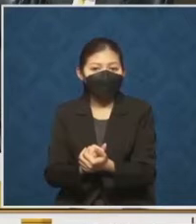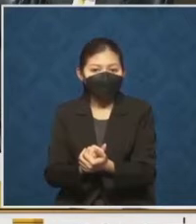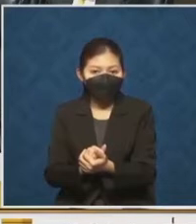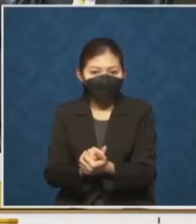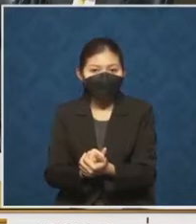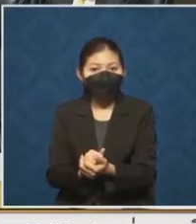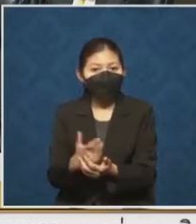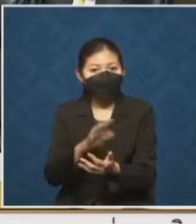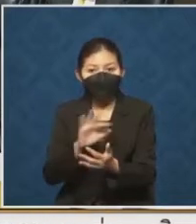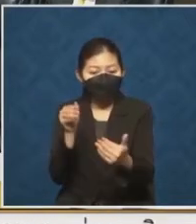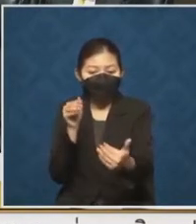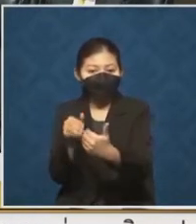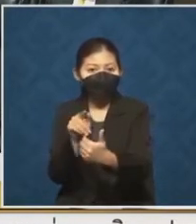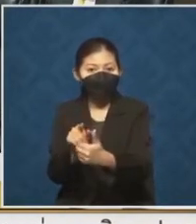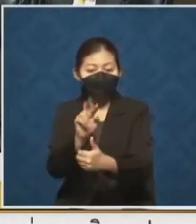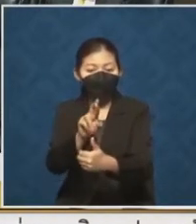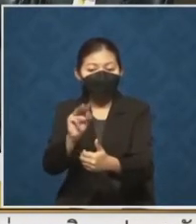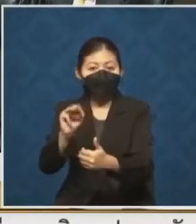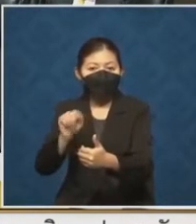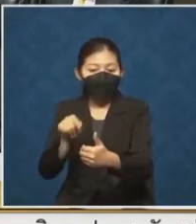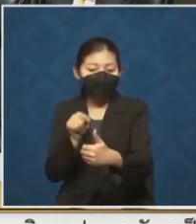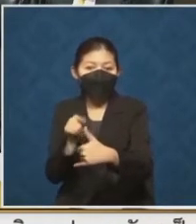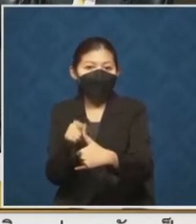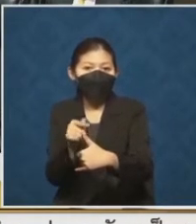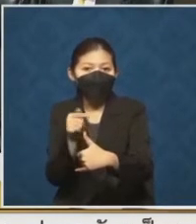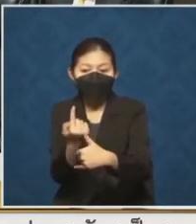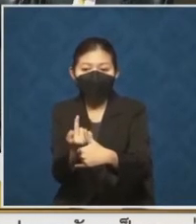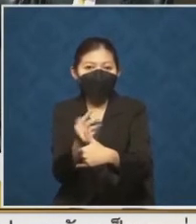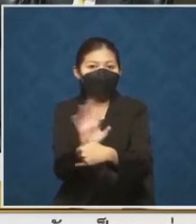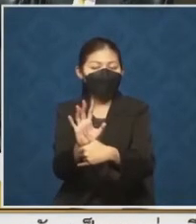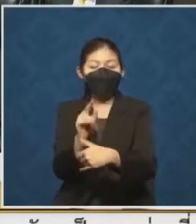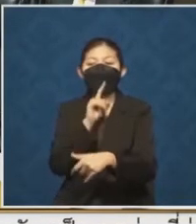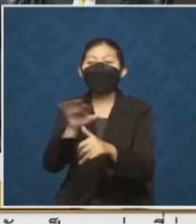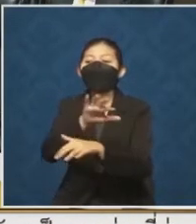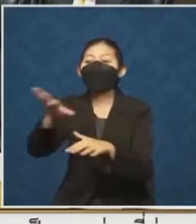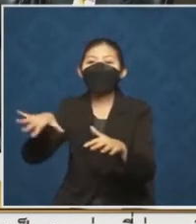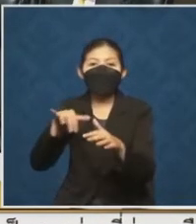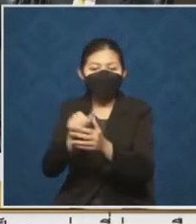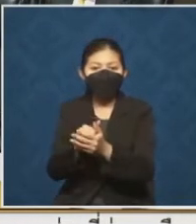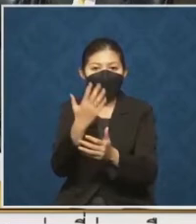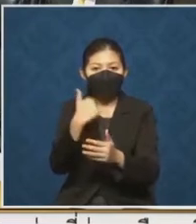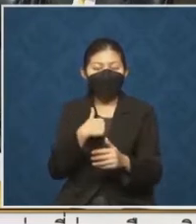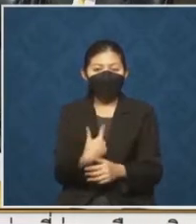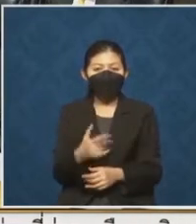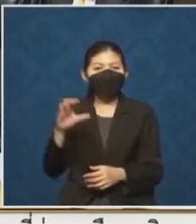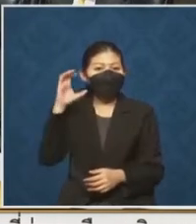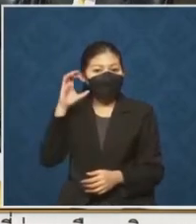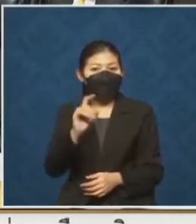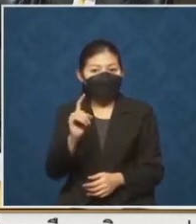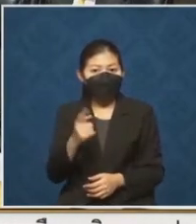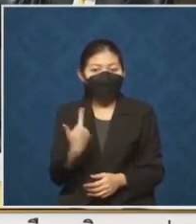จะเสนอแนะต่อคณะรัฐมนตรีครับนี่ได้มุ่งหมายต่อท่านน้ำทีท่านใดท่านหนึ่ง